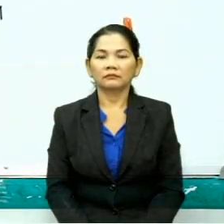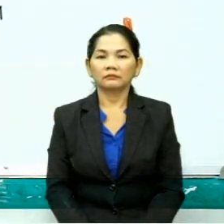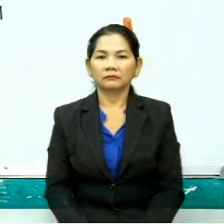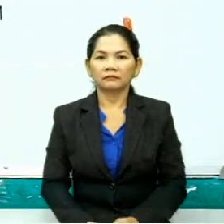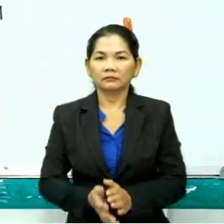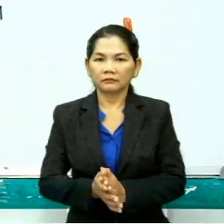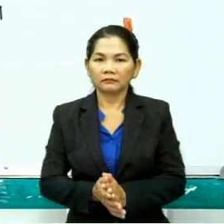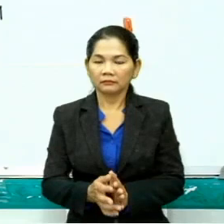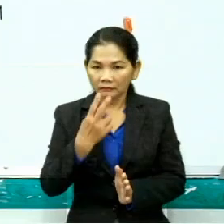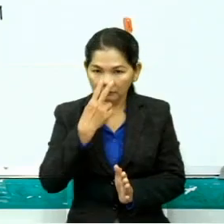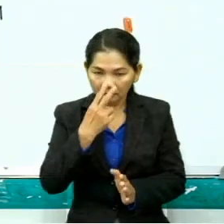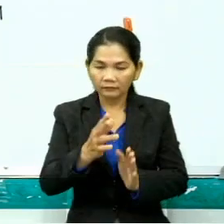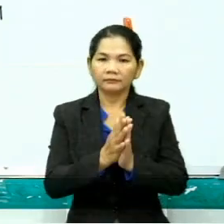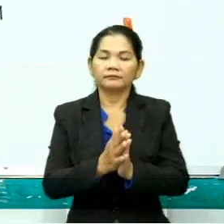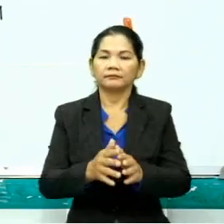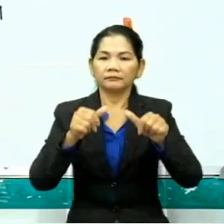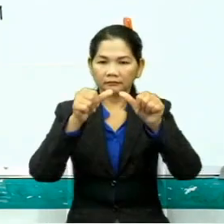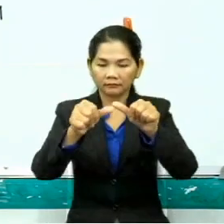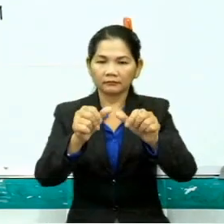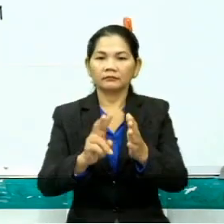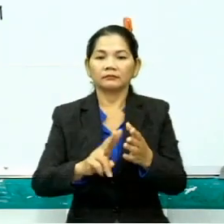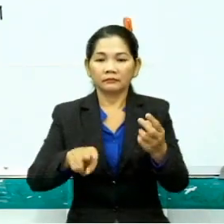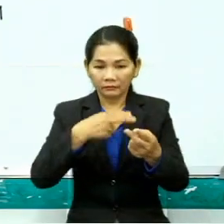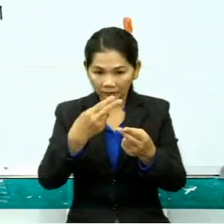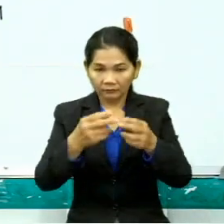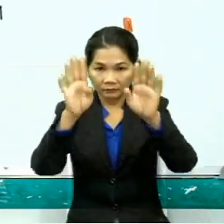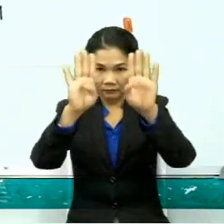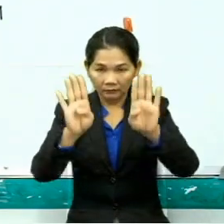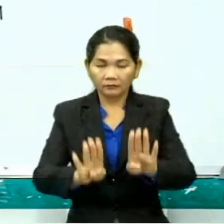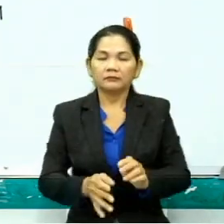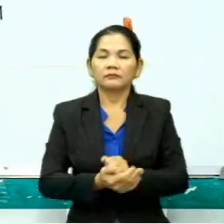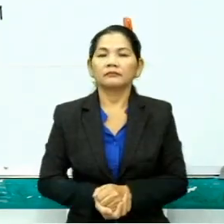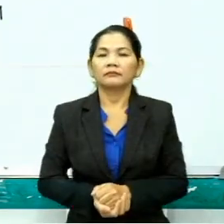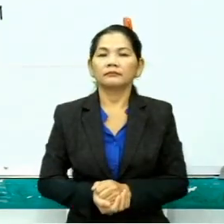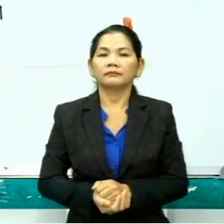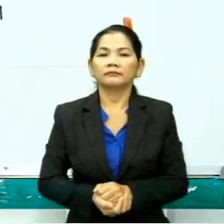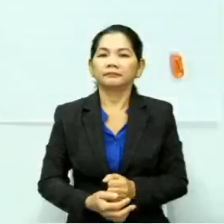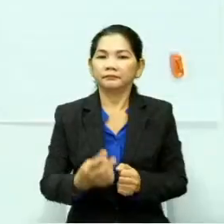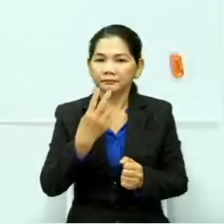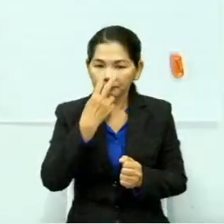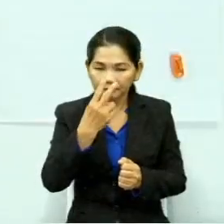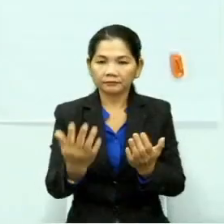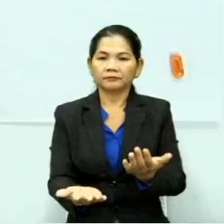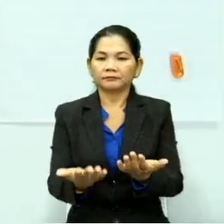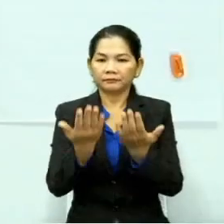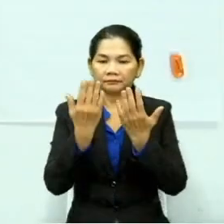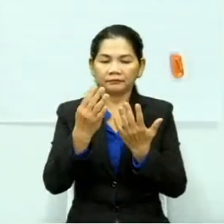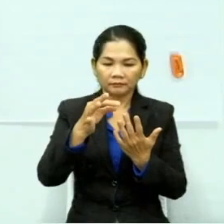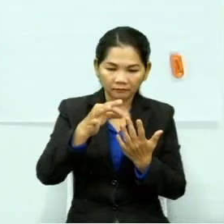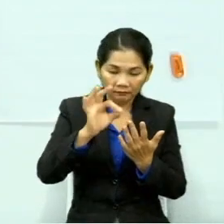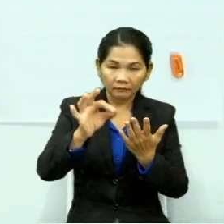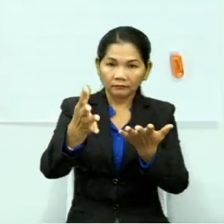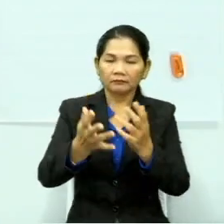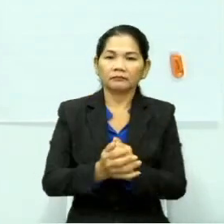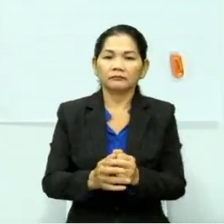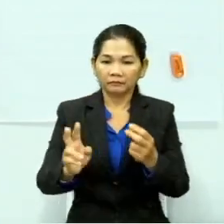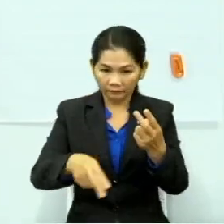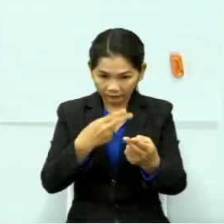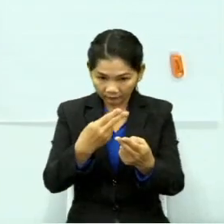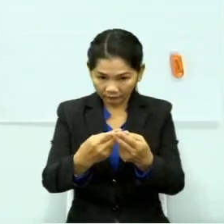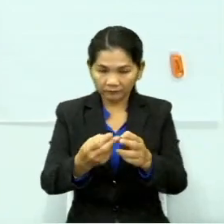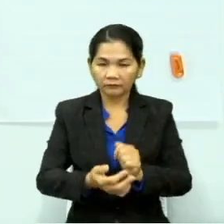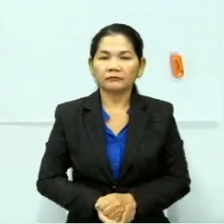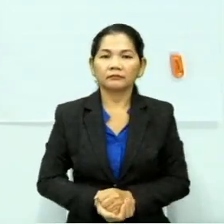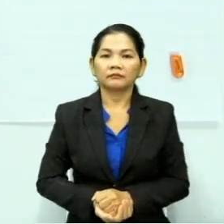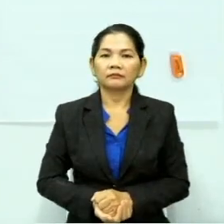lấy mà cái ban chạm bật chậm lại lửa đang khiên rồi hái lấy câu từ ăn khía cha con chạm tiền tuột mới nó con á chậm lại